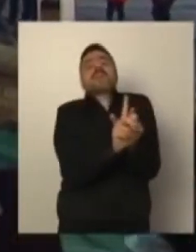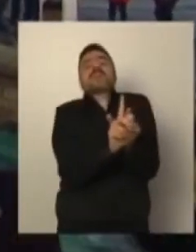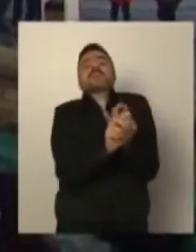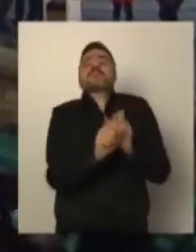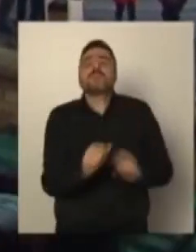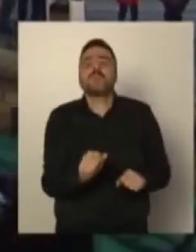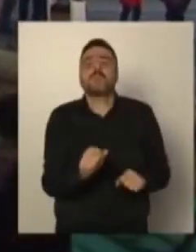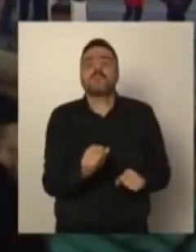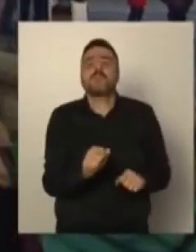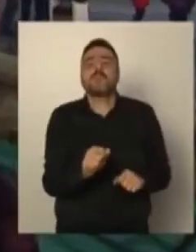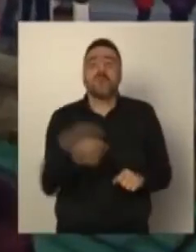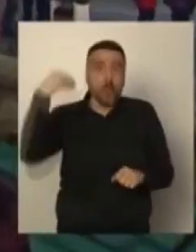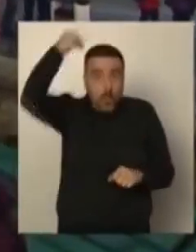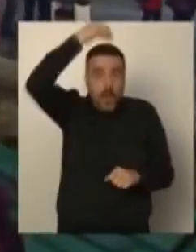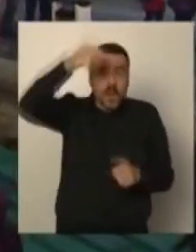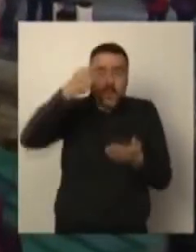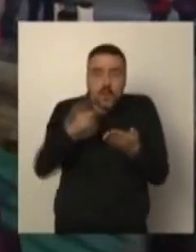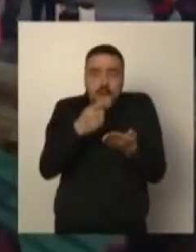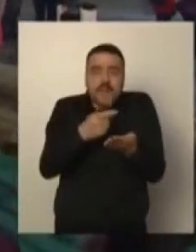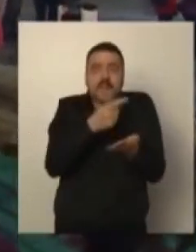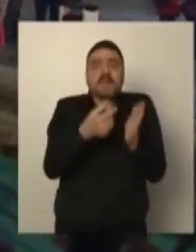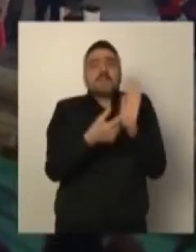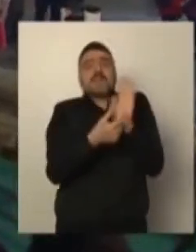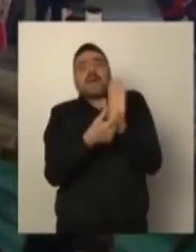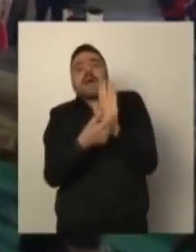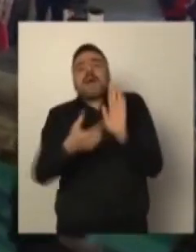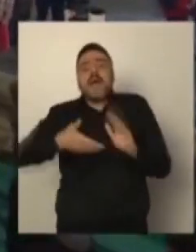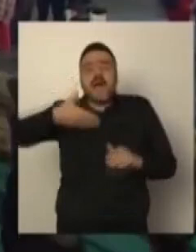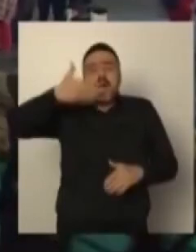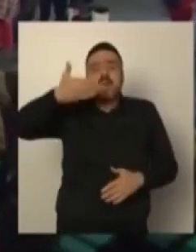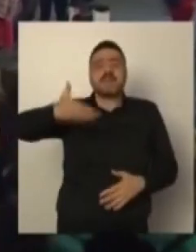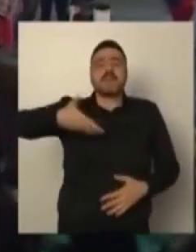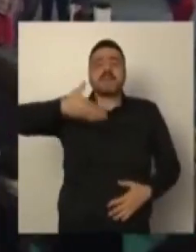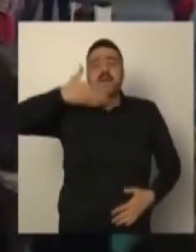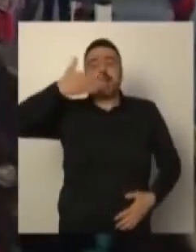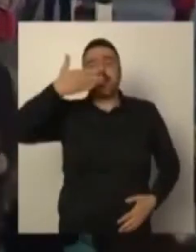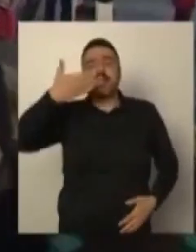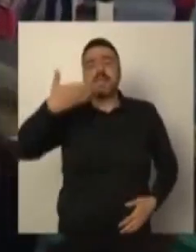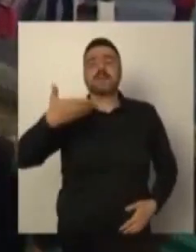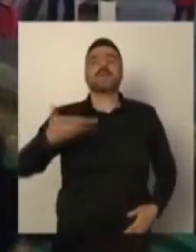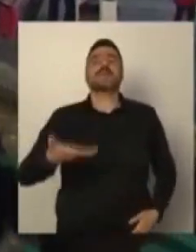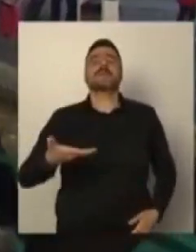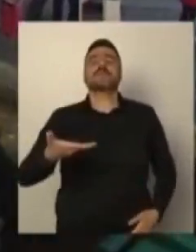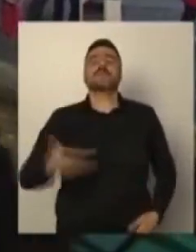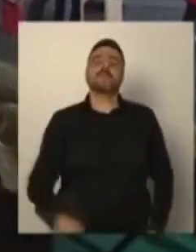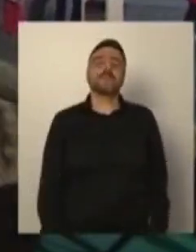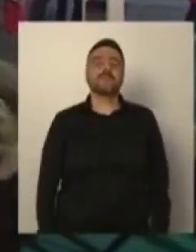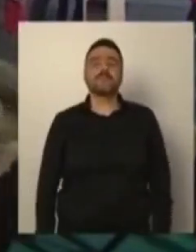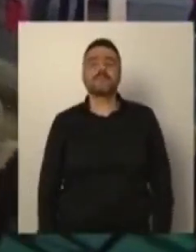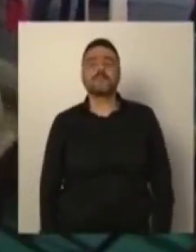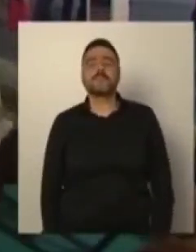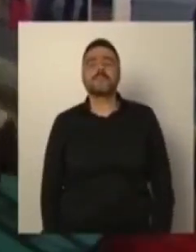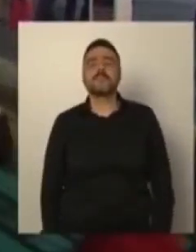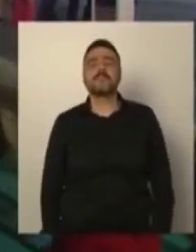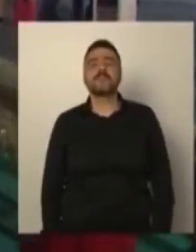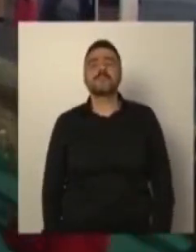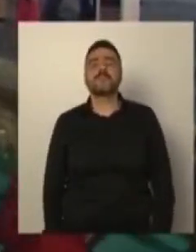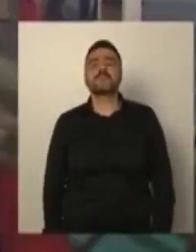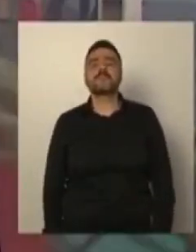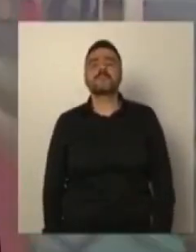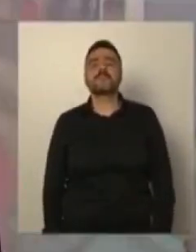أَوْلَادَكُمْ خَشْيَةَ اِمْلَاكُ نَحْنُ نَرْزُقُهُمْ وَاِيَّاكُمْ inne katlehum kana hit'en